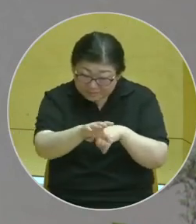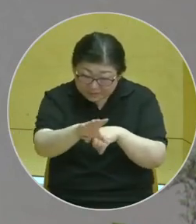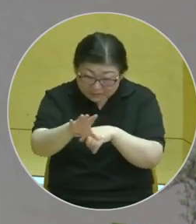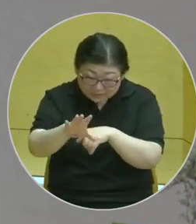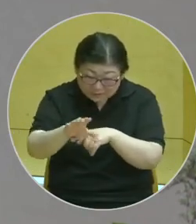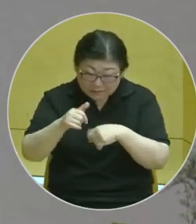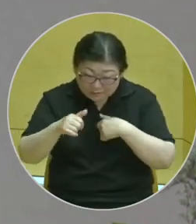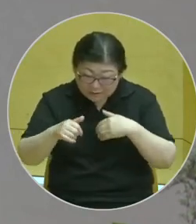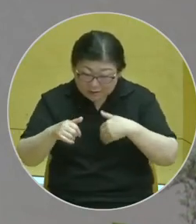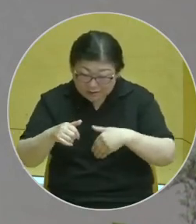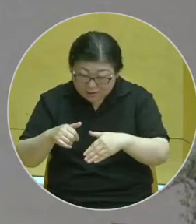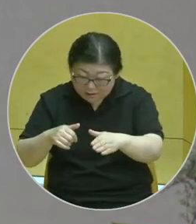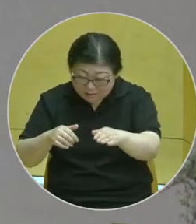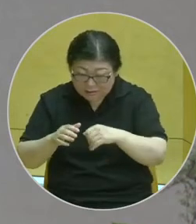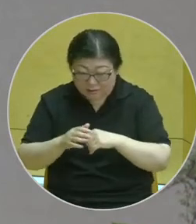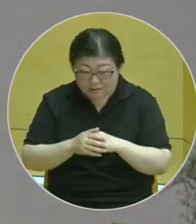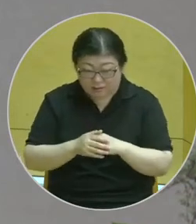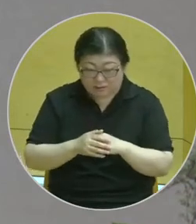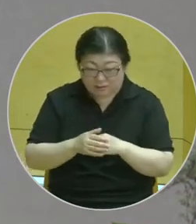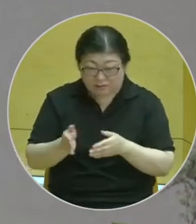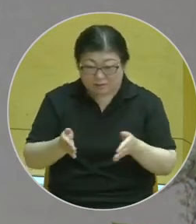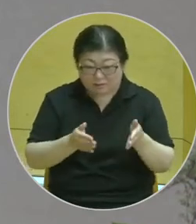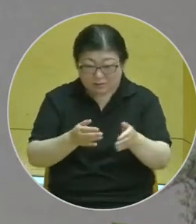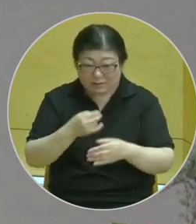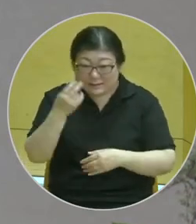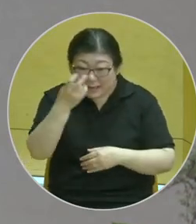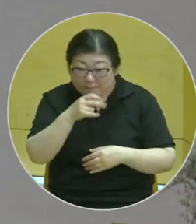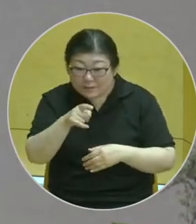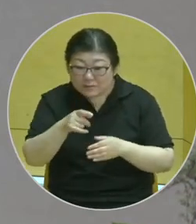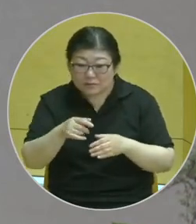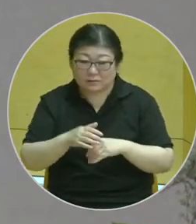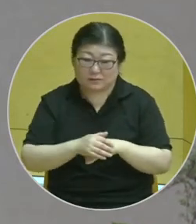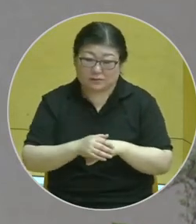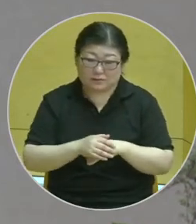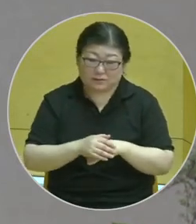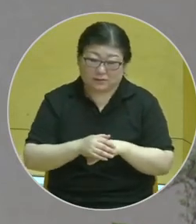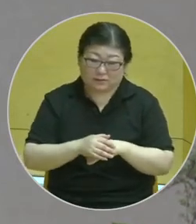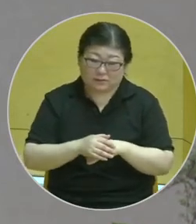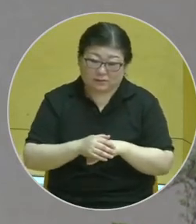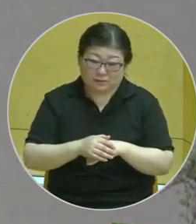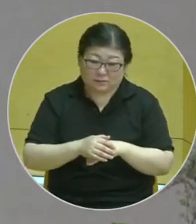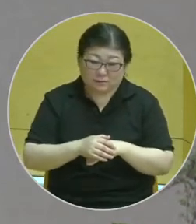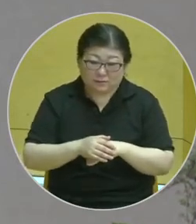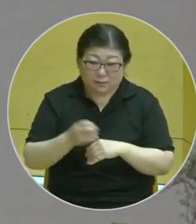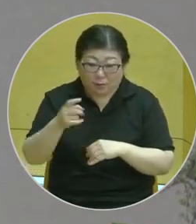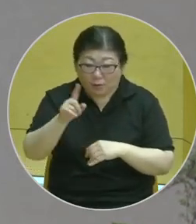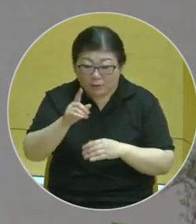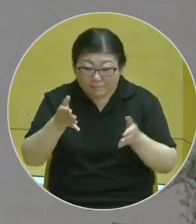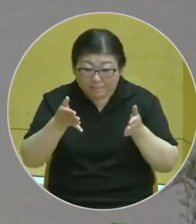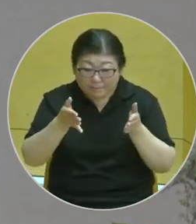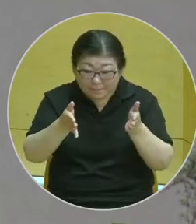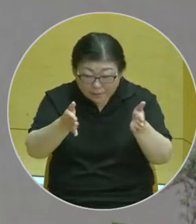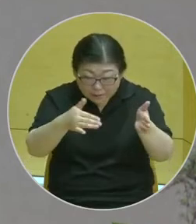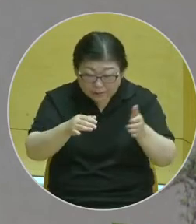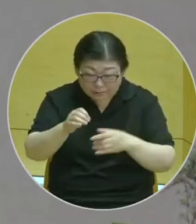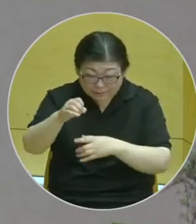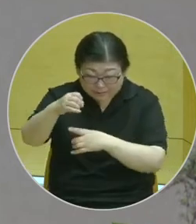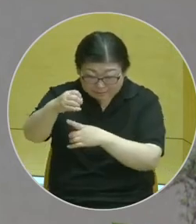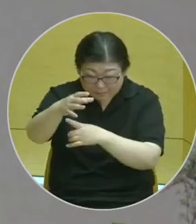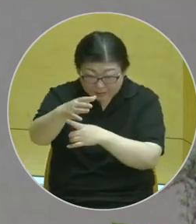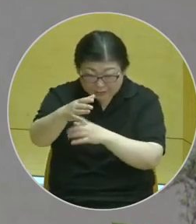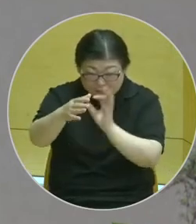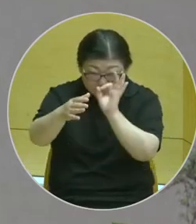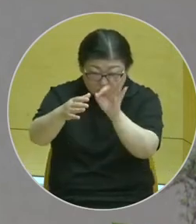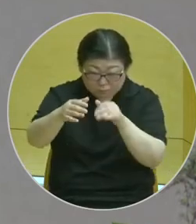것인지 말아야 될 것인 지를 살피는 것이 말씀이며 내가 어느 방향으로 가야 될지 그 빛을 따라가는 것 바로 그것이 말씀이라 그랬어요